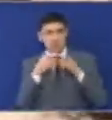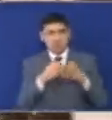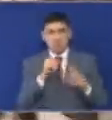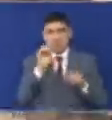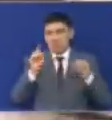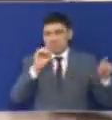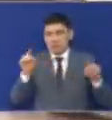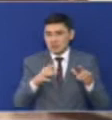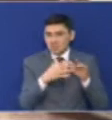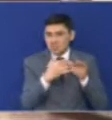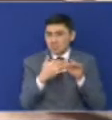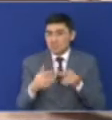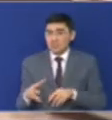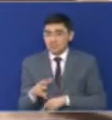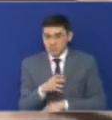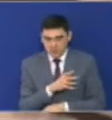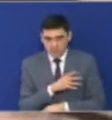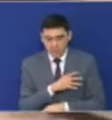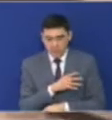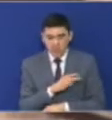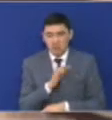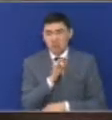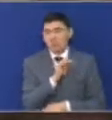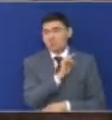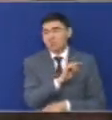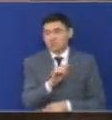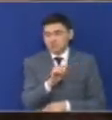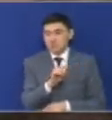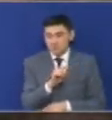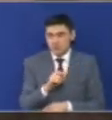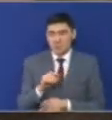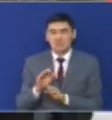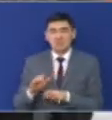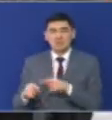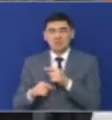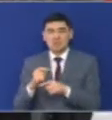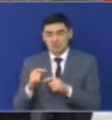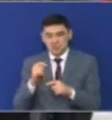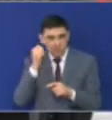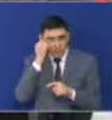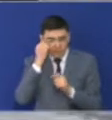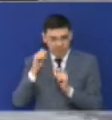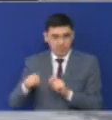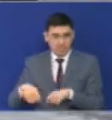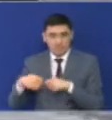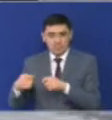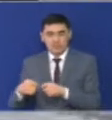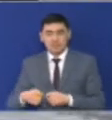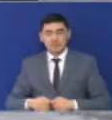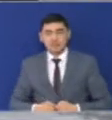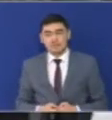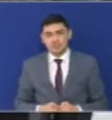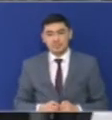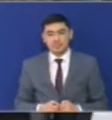войны. Сегодня мы обязаны, сохранив память о тех днях, передать ее потомкам. Сегодня, в преддверии юбилея